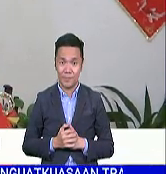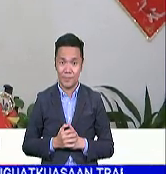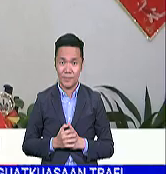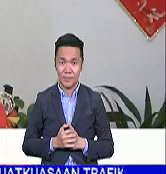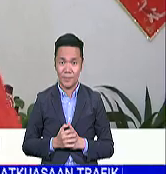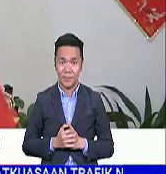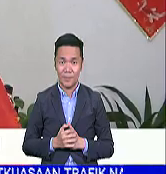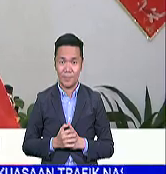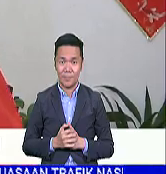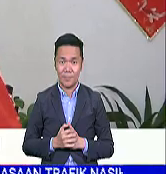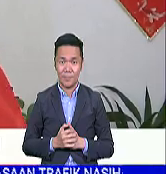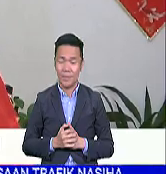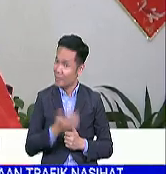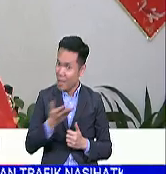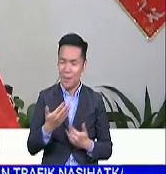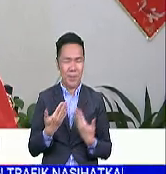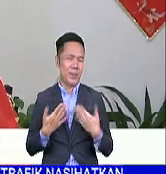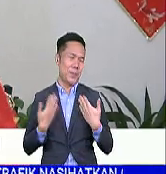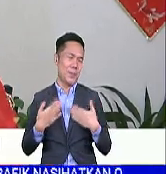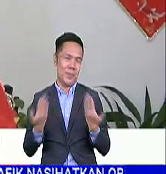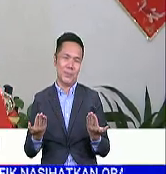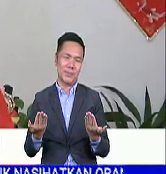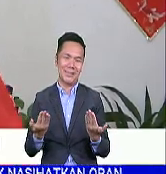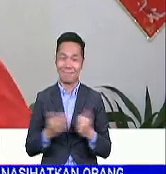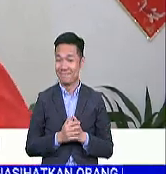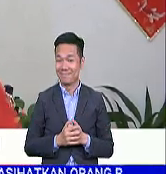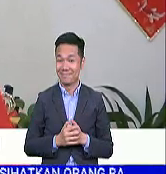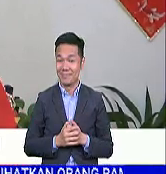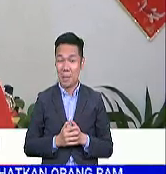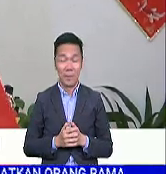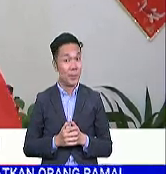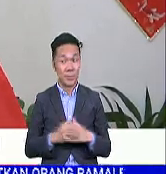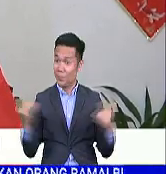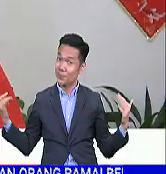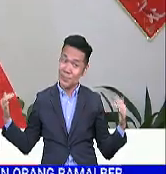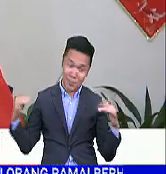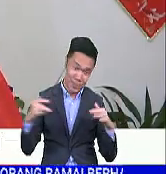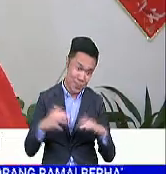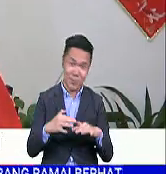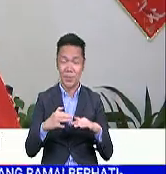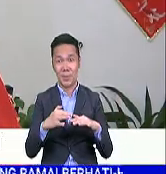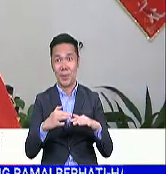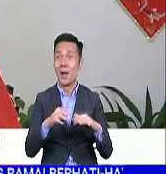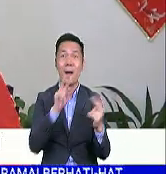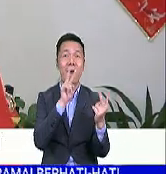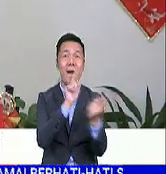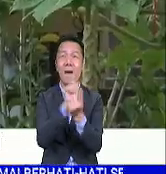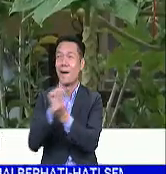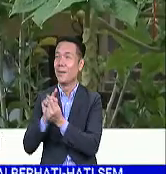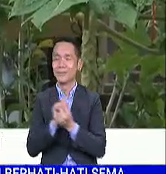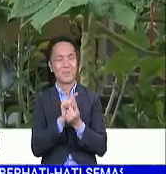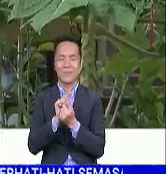semua pun kuat happy, kuat semua jumpa sekali lagi memang kuat bagus